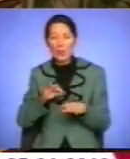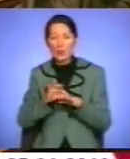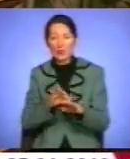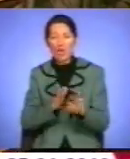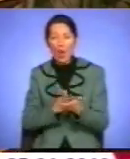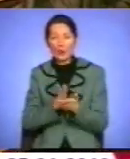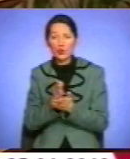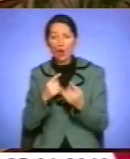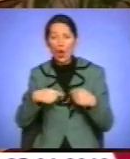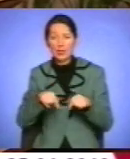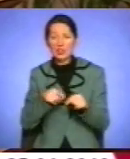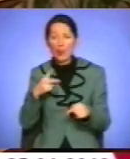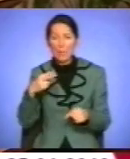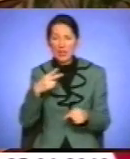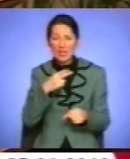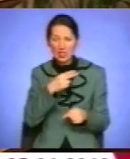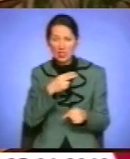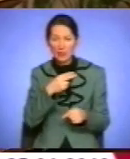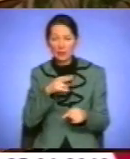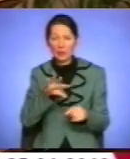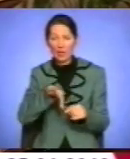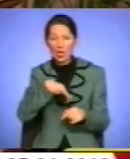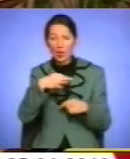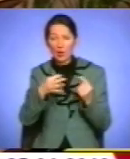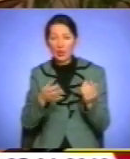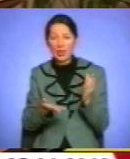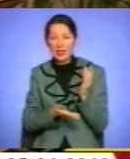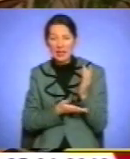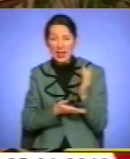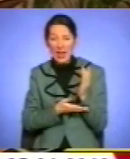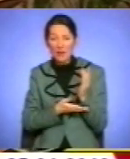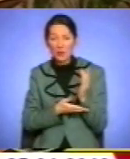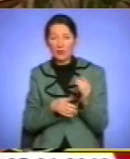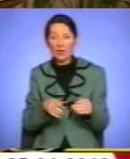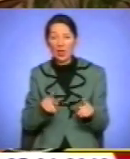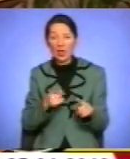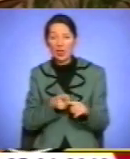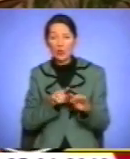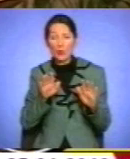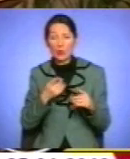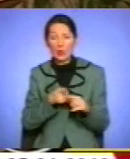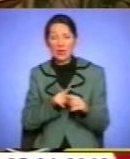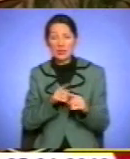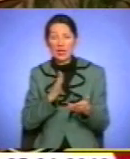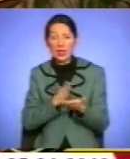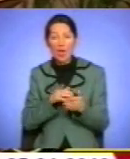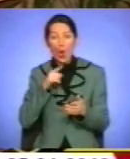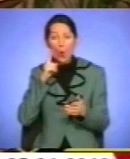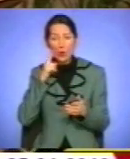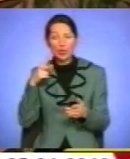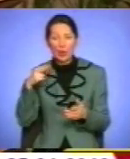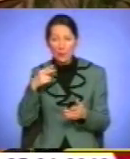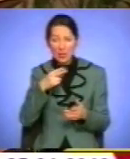організацію підрізка дерев породи ясен. В даному випадку застосовується омолоджувальна підрізка. Тобто